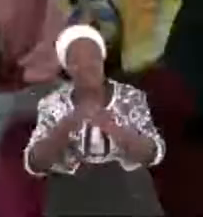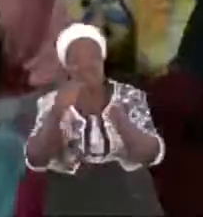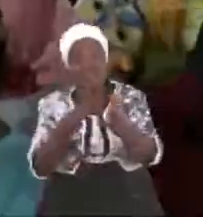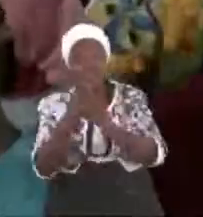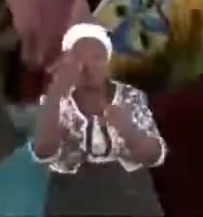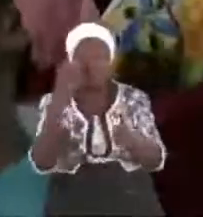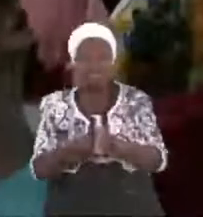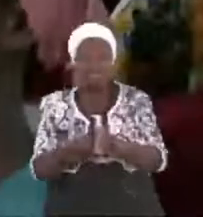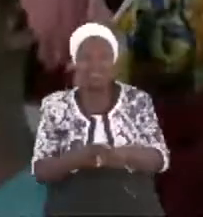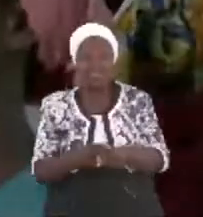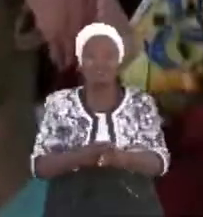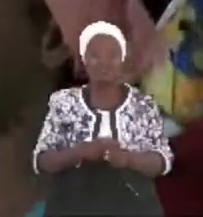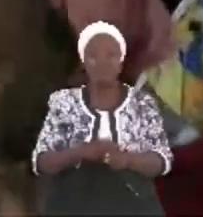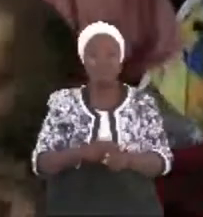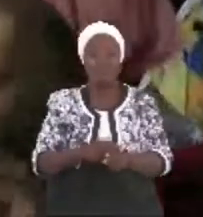de Jésus.